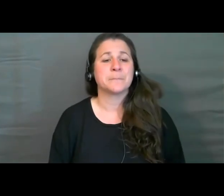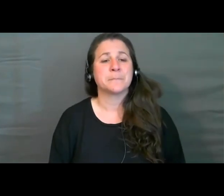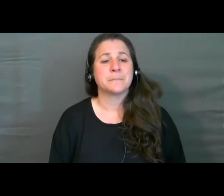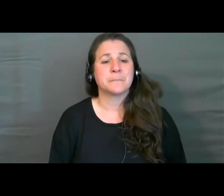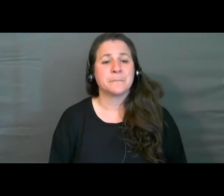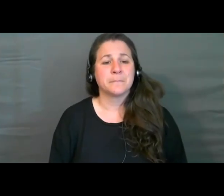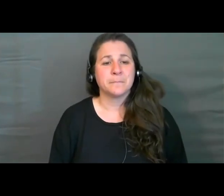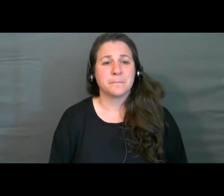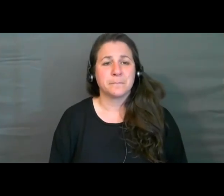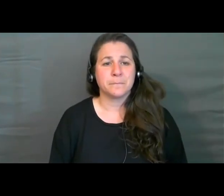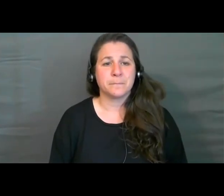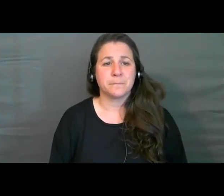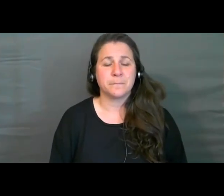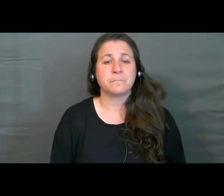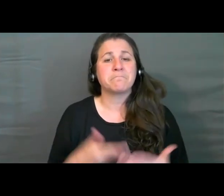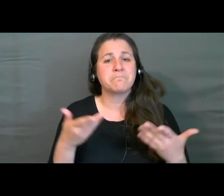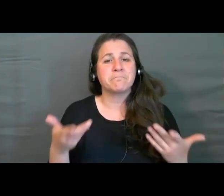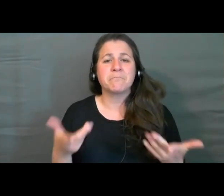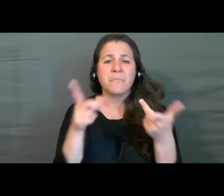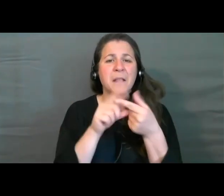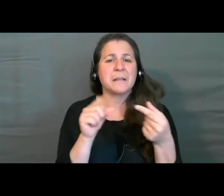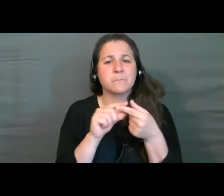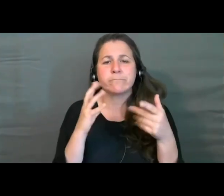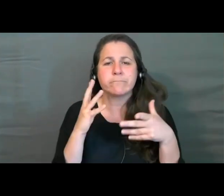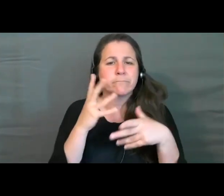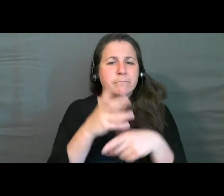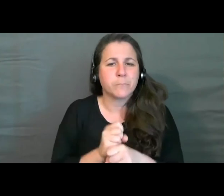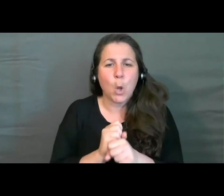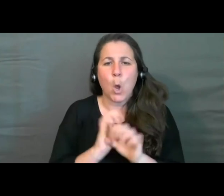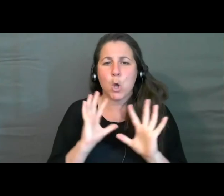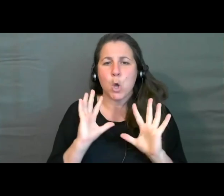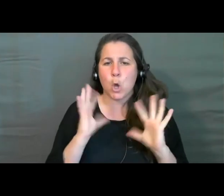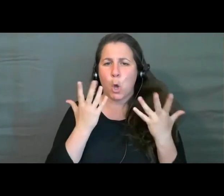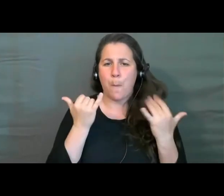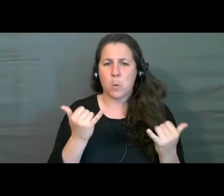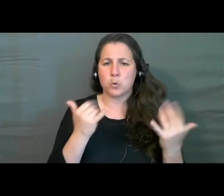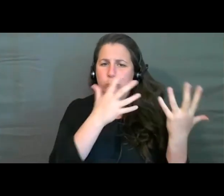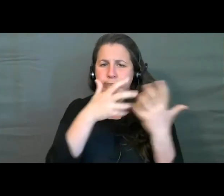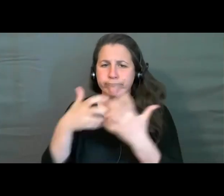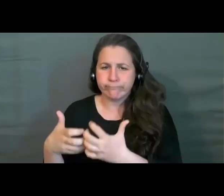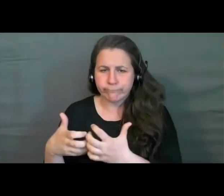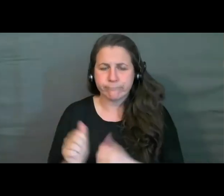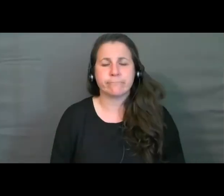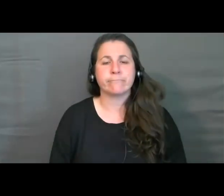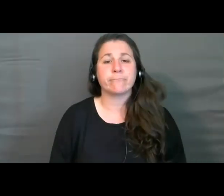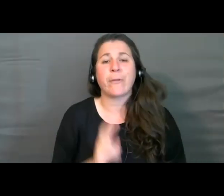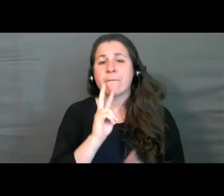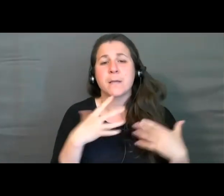Je vais vous expliquer rapidement un peu comment le webinaire va se dérouler. C'est simple. En